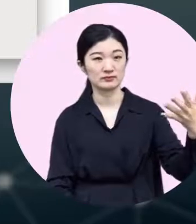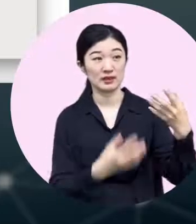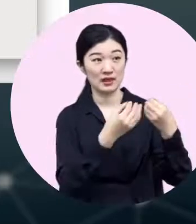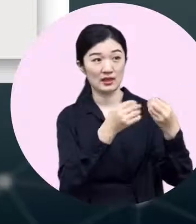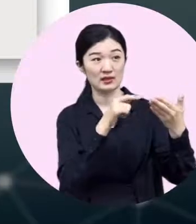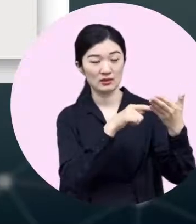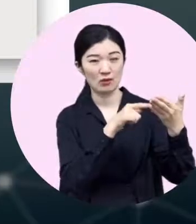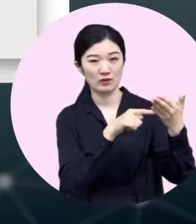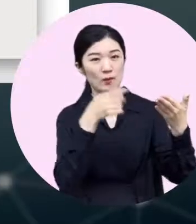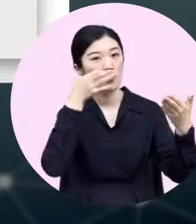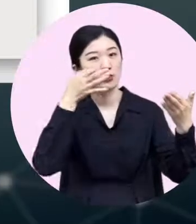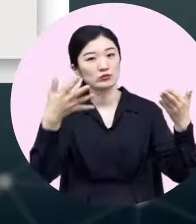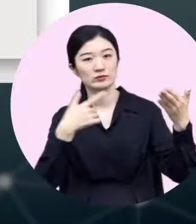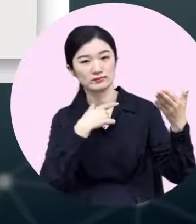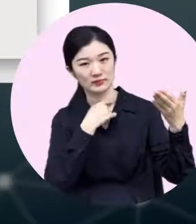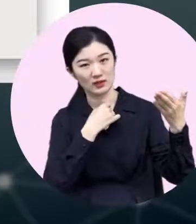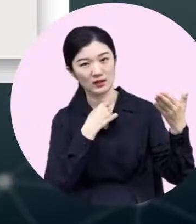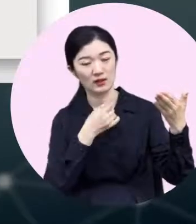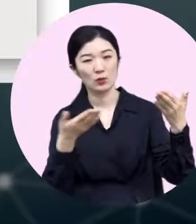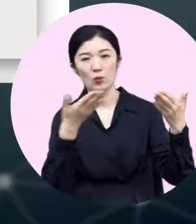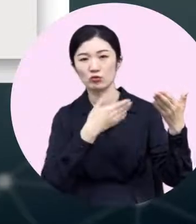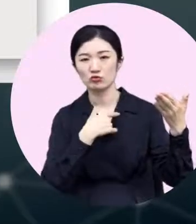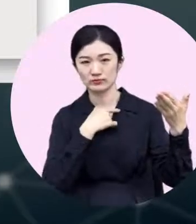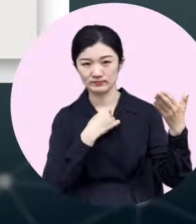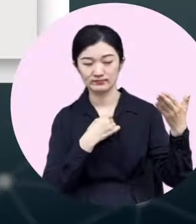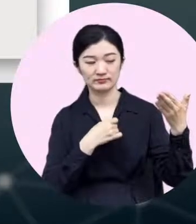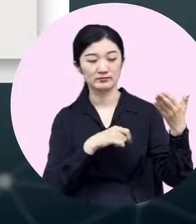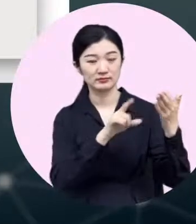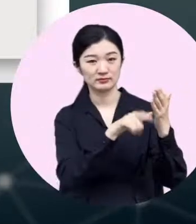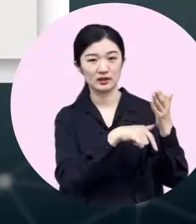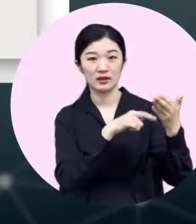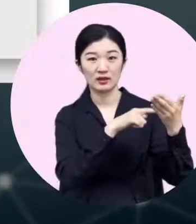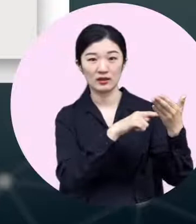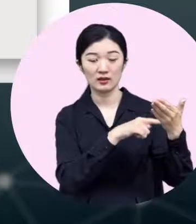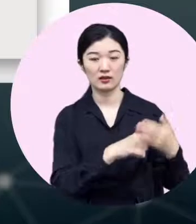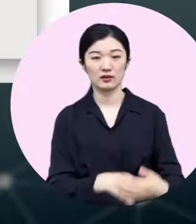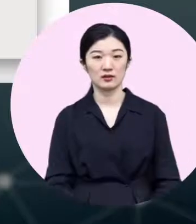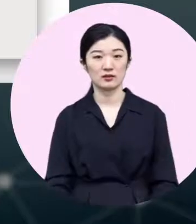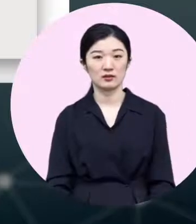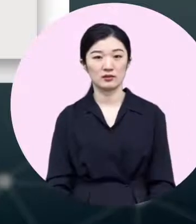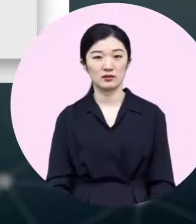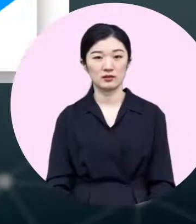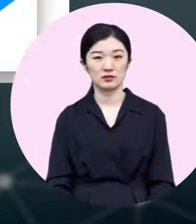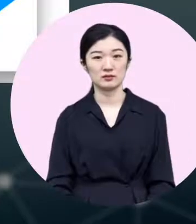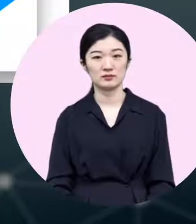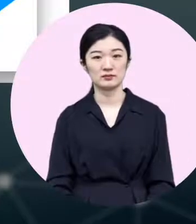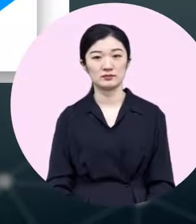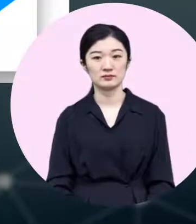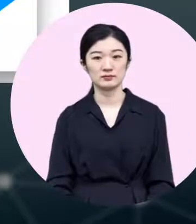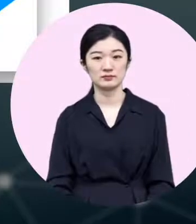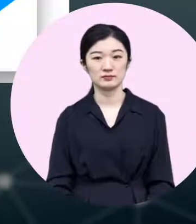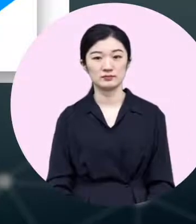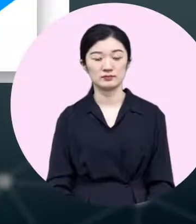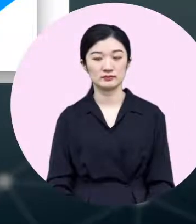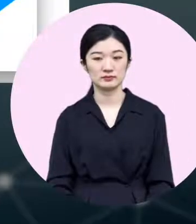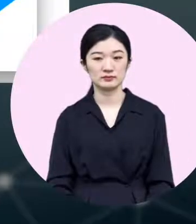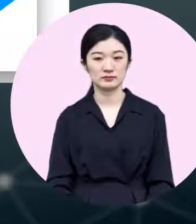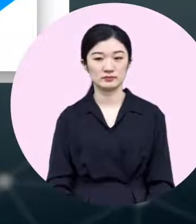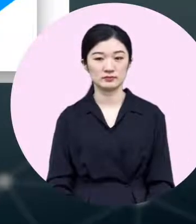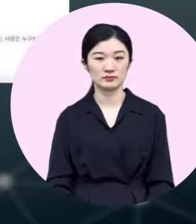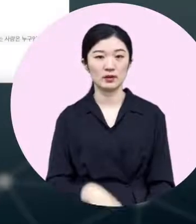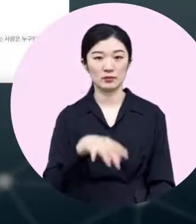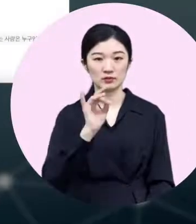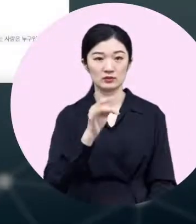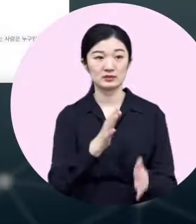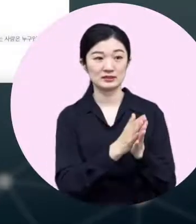이 화면을 이제 참가자들에게 공유해 주고 싶다. 네, 그러면은 요거를 이렇게 만들어서 일단